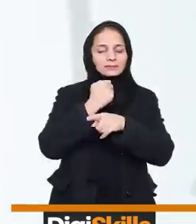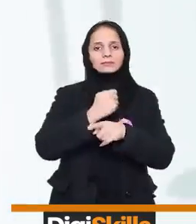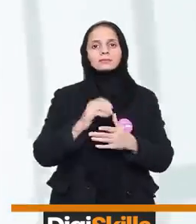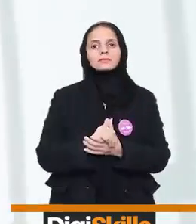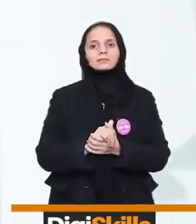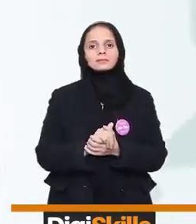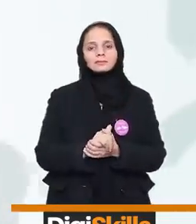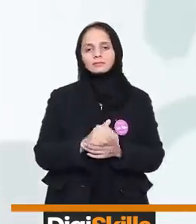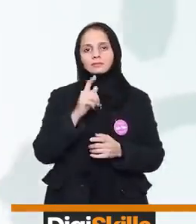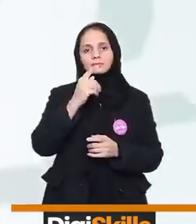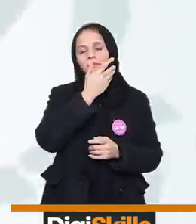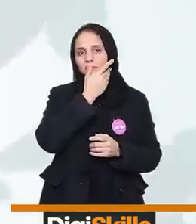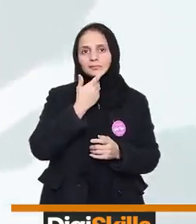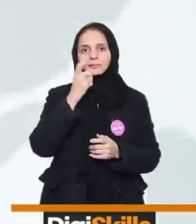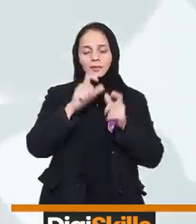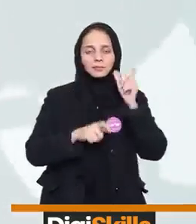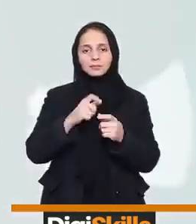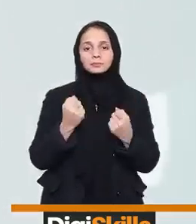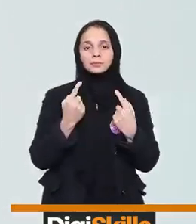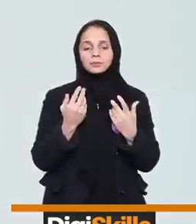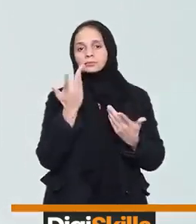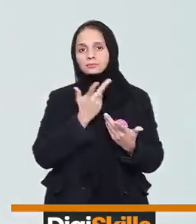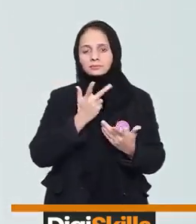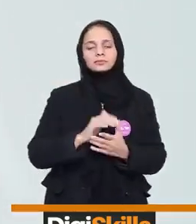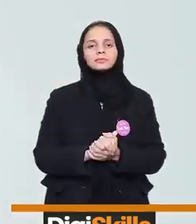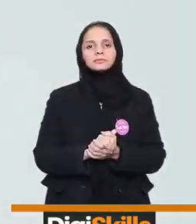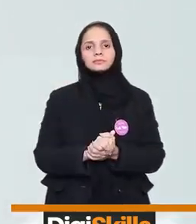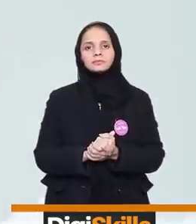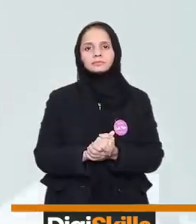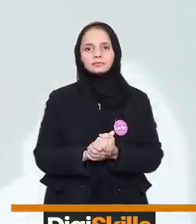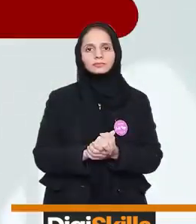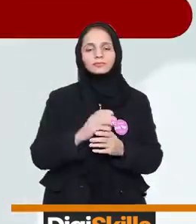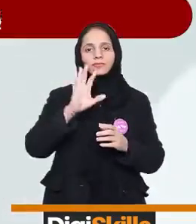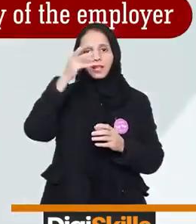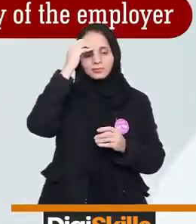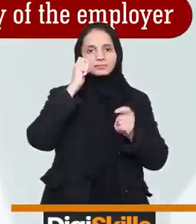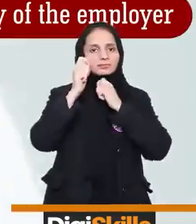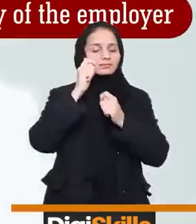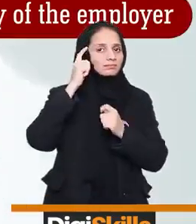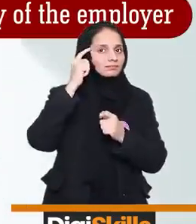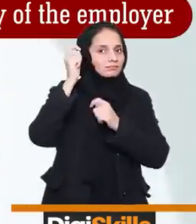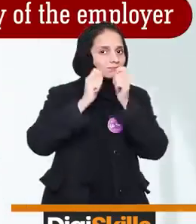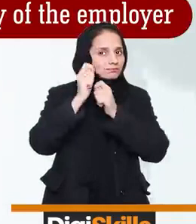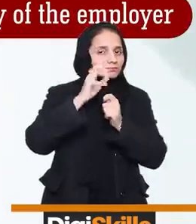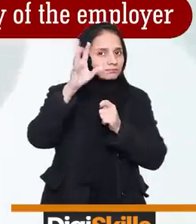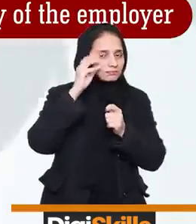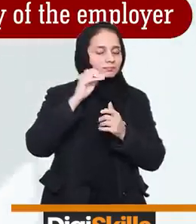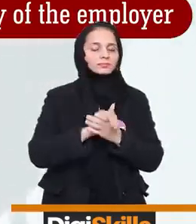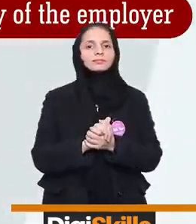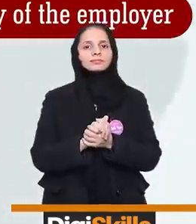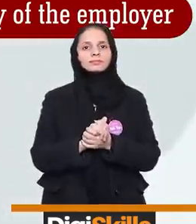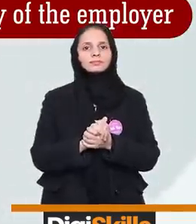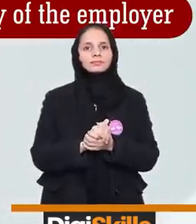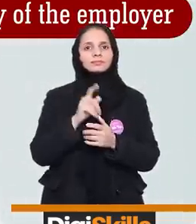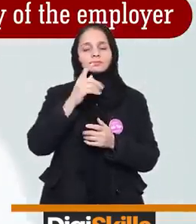ہیں اپنے آپ کو کیسے پریزنٹ کرنا ہے، امپلائر کی سائیکالوجی کو سمجھنا، جو